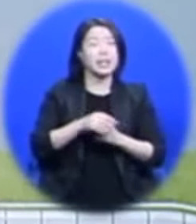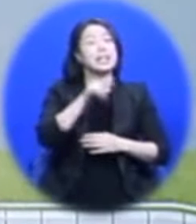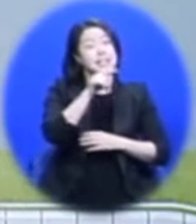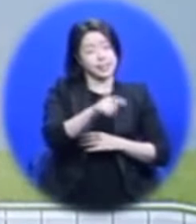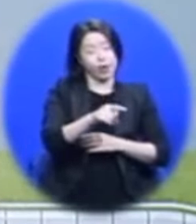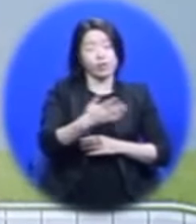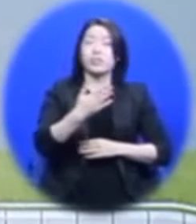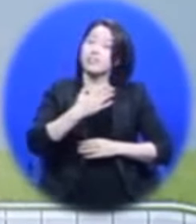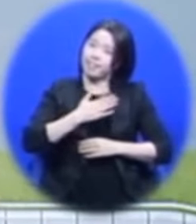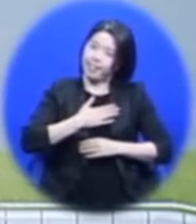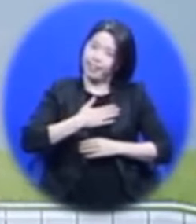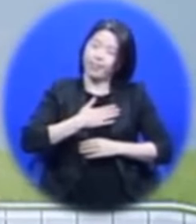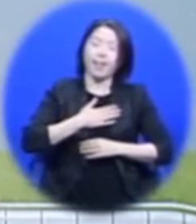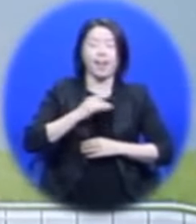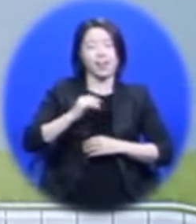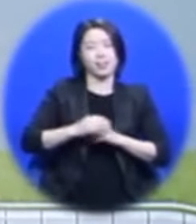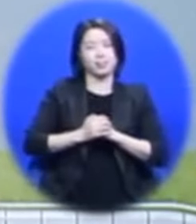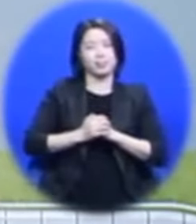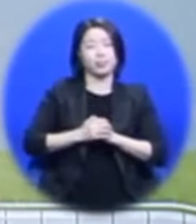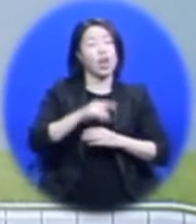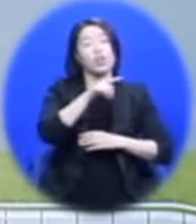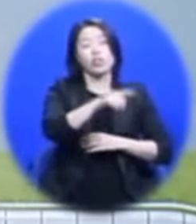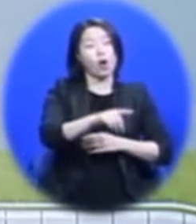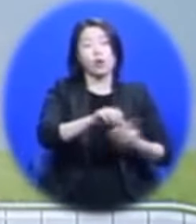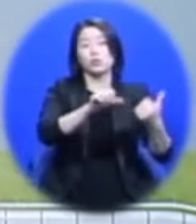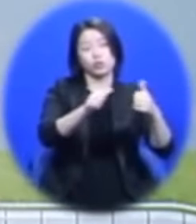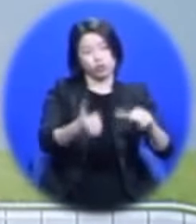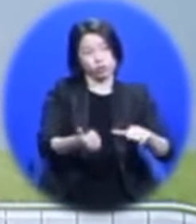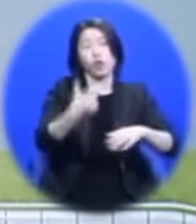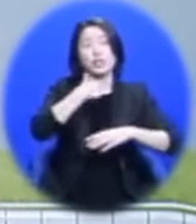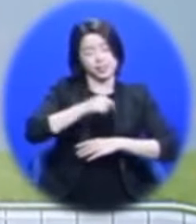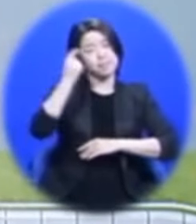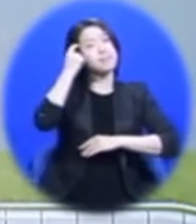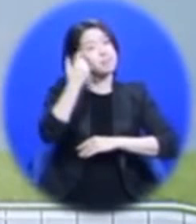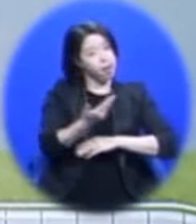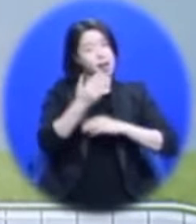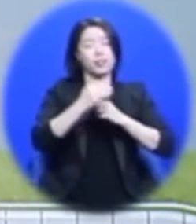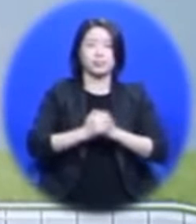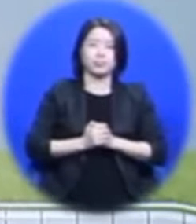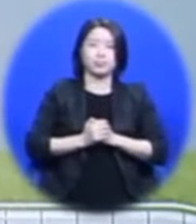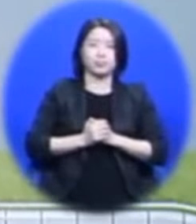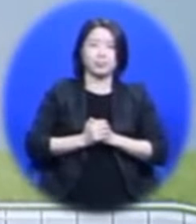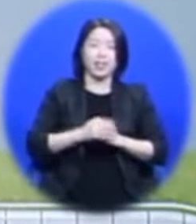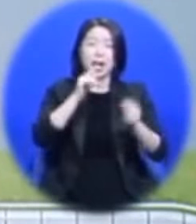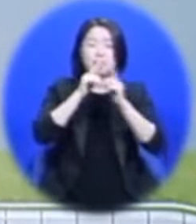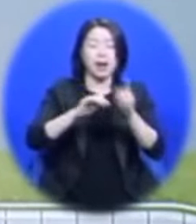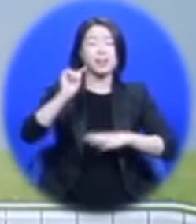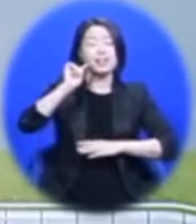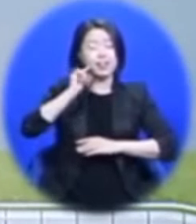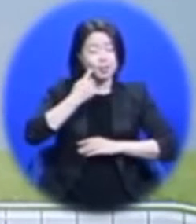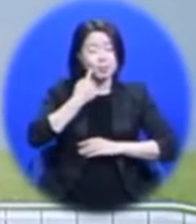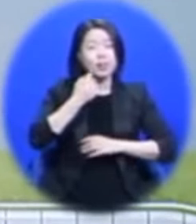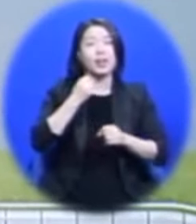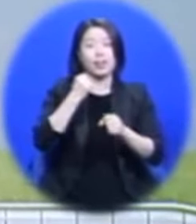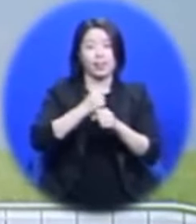이거는 내 거야, 너 죽고 싶어 이러면서 말을 예쁘게 하려니까